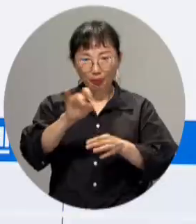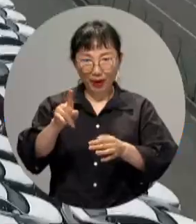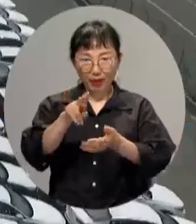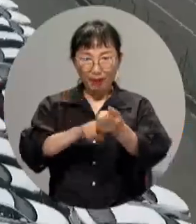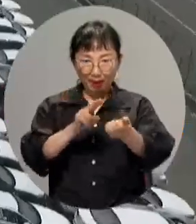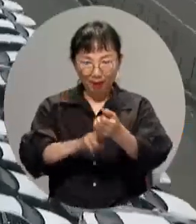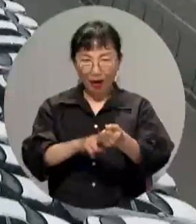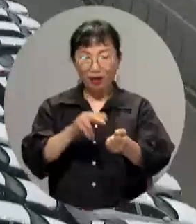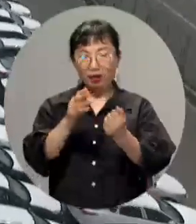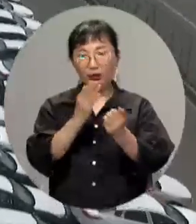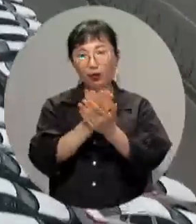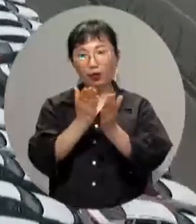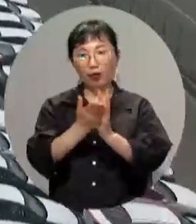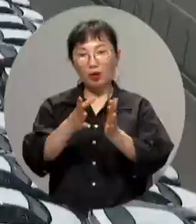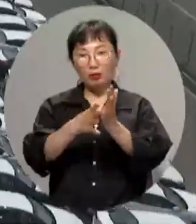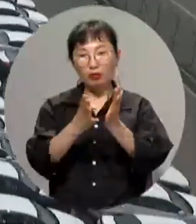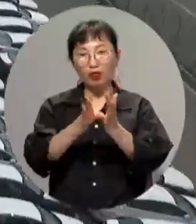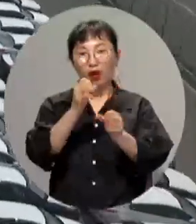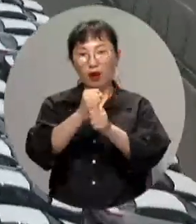정비 튜닝 부품단지가 들어섭니다